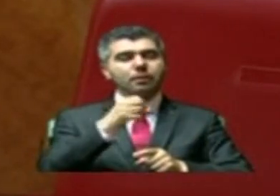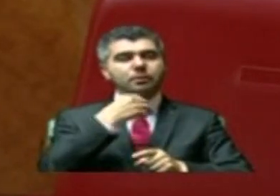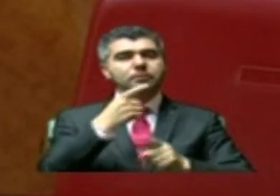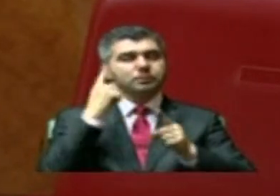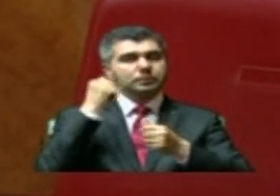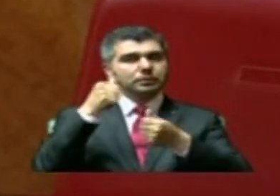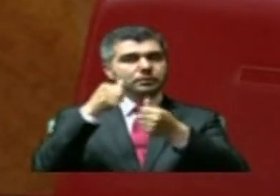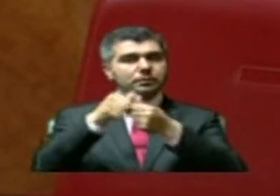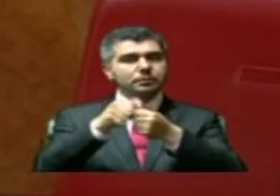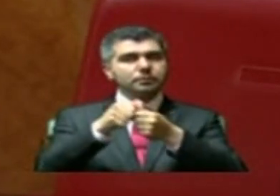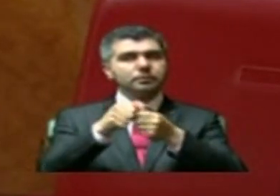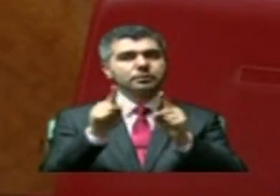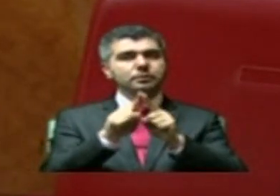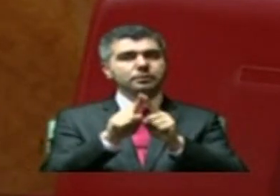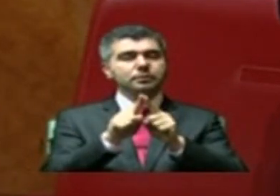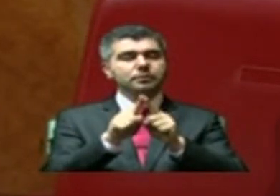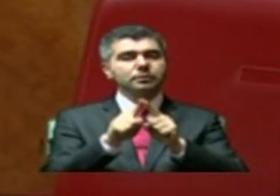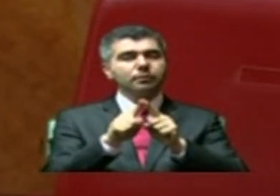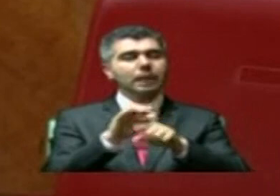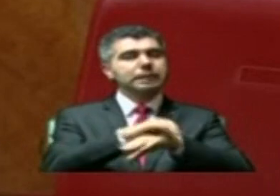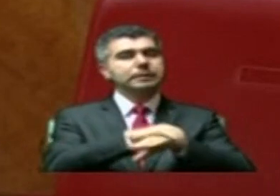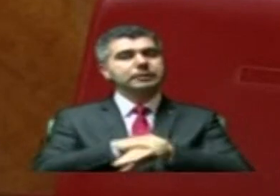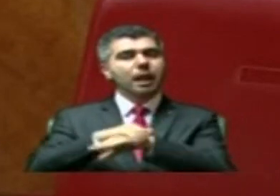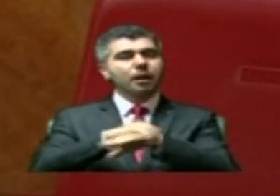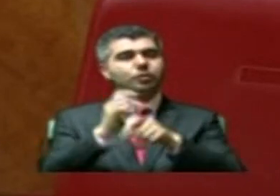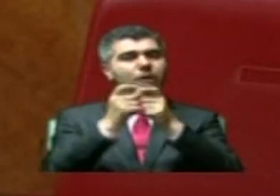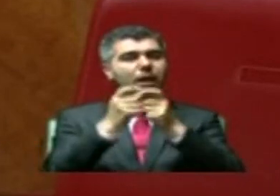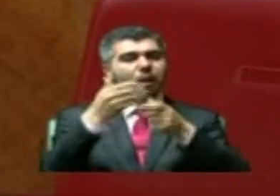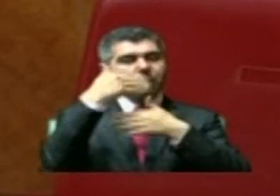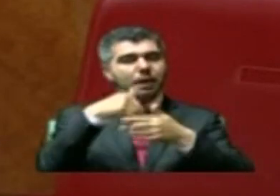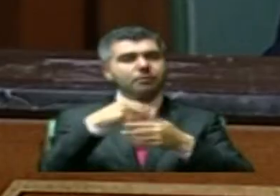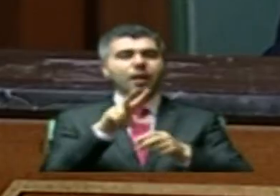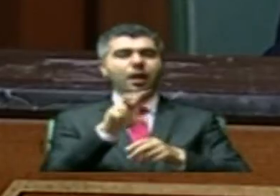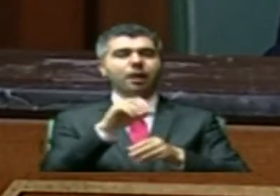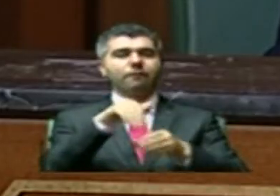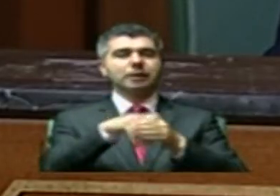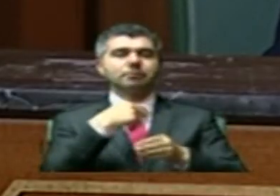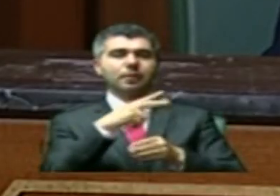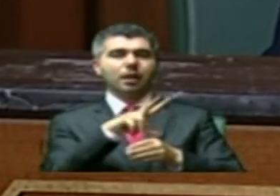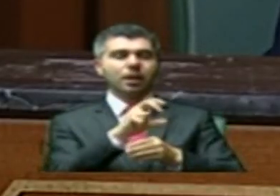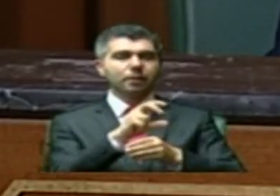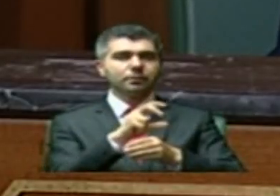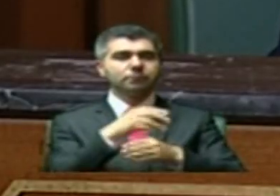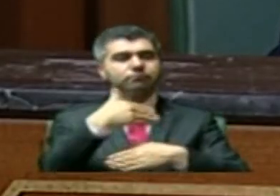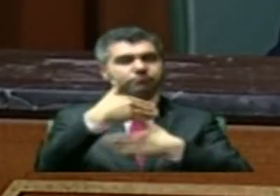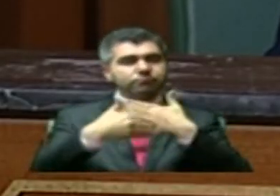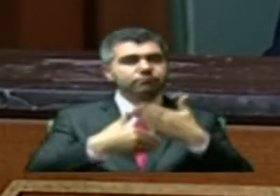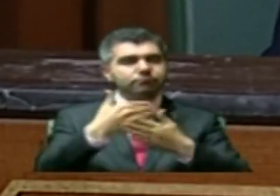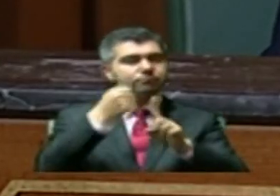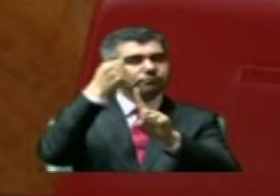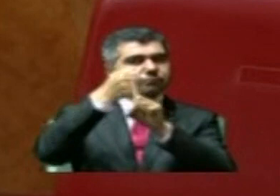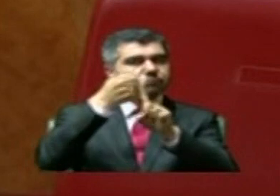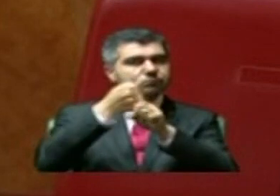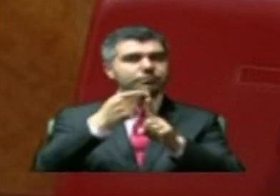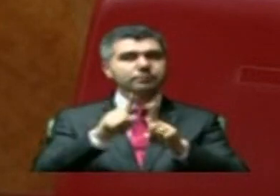عند الاتحاد العام معنا نتقاسموها. خص عمل على مستوى العقار والولوج إليه، بدا هذا العمل خصو يتواصل. خص عمل على